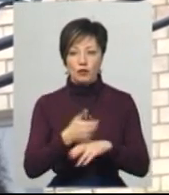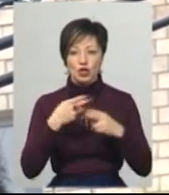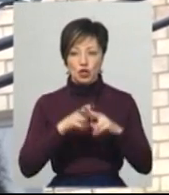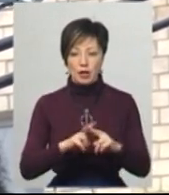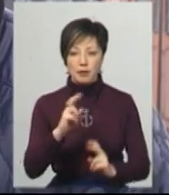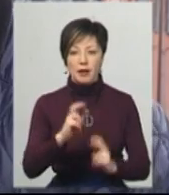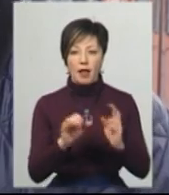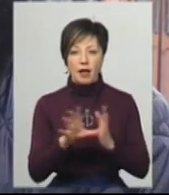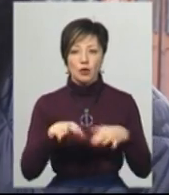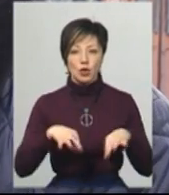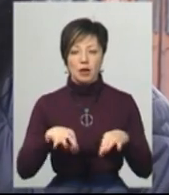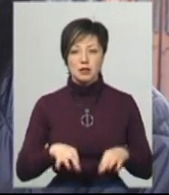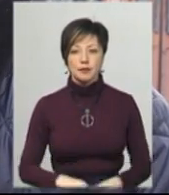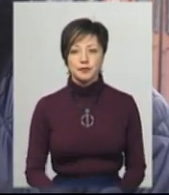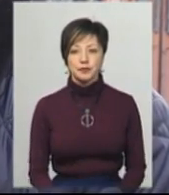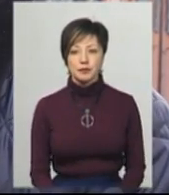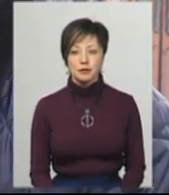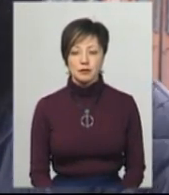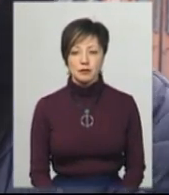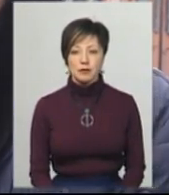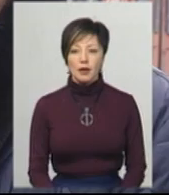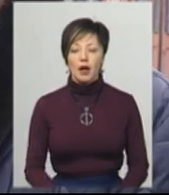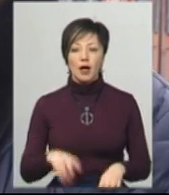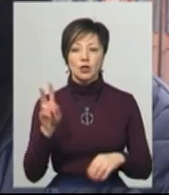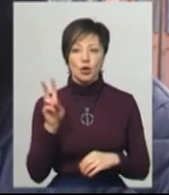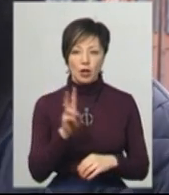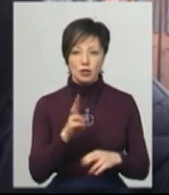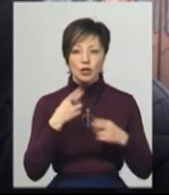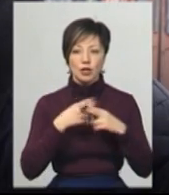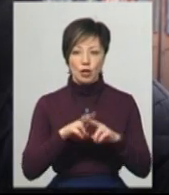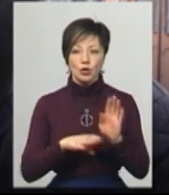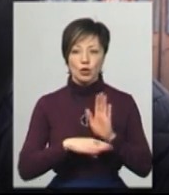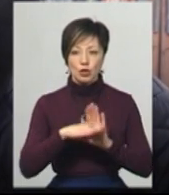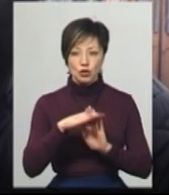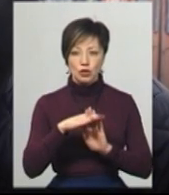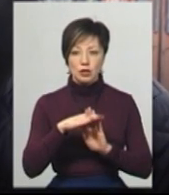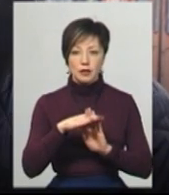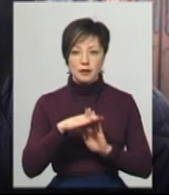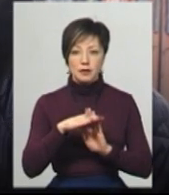комунального підприємства «Електротранс» Олексій Ковтун. Тролейбус досить технологічний,